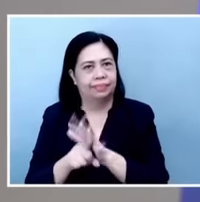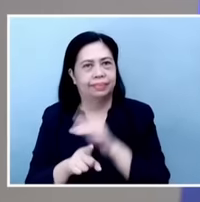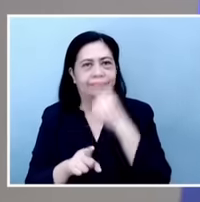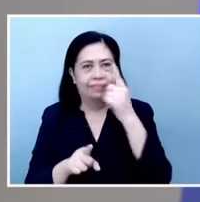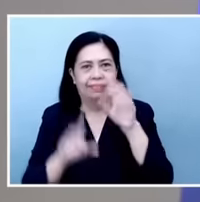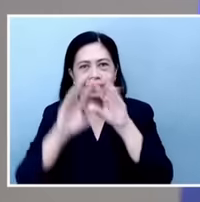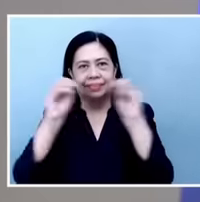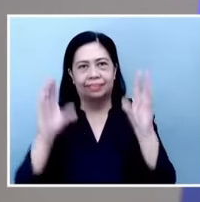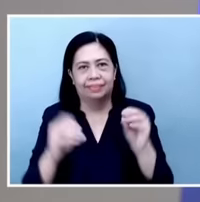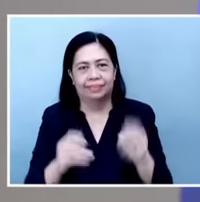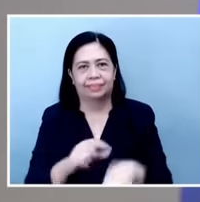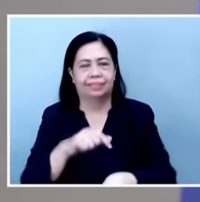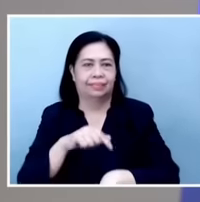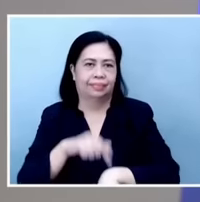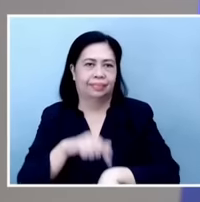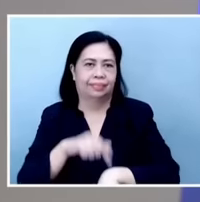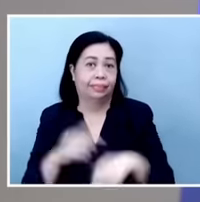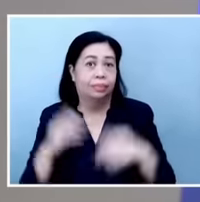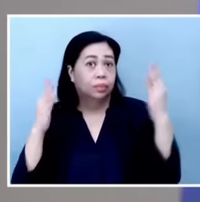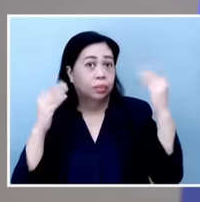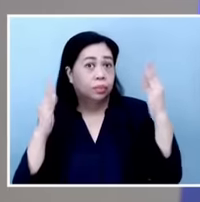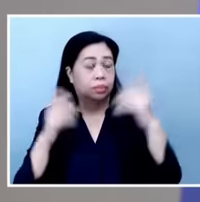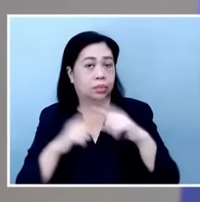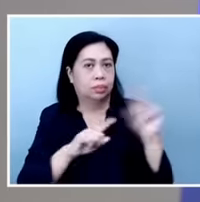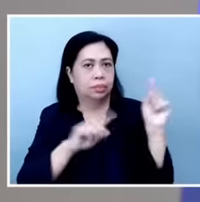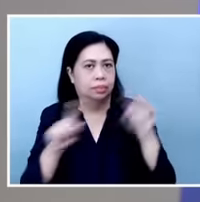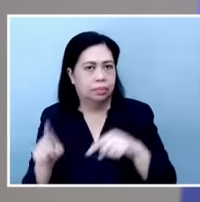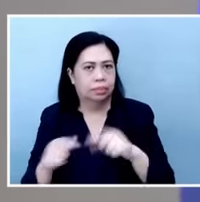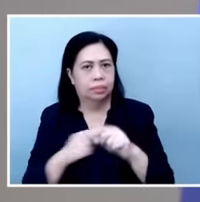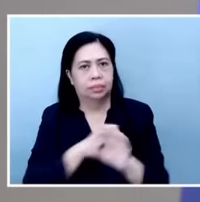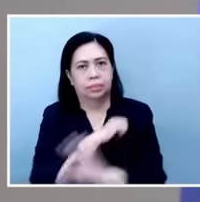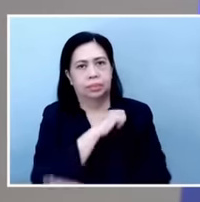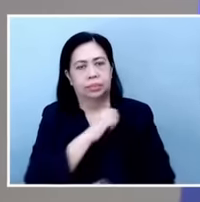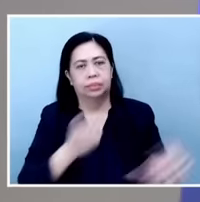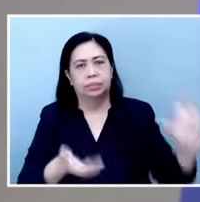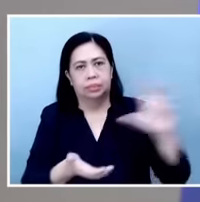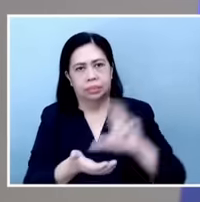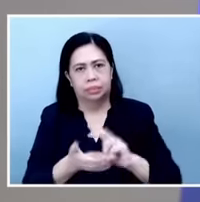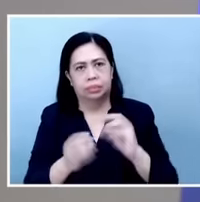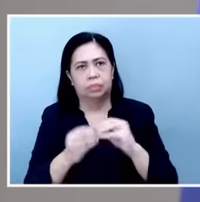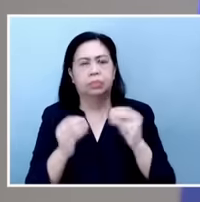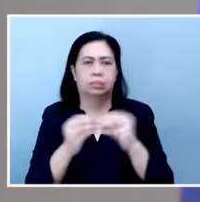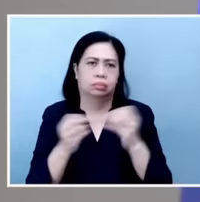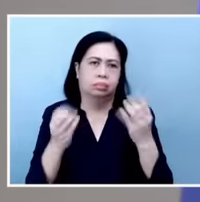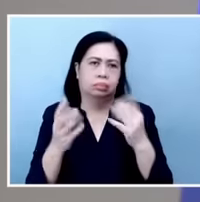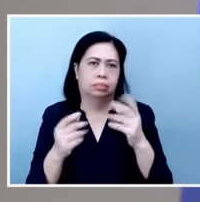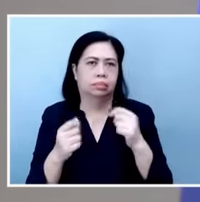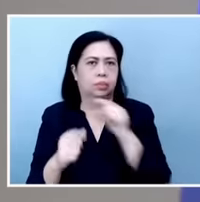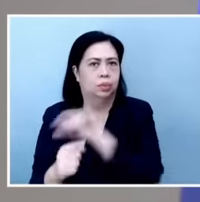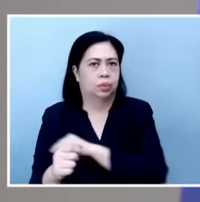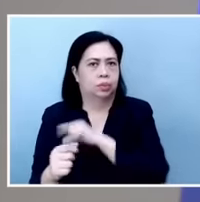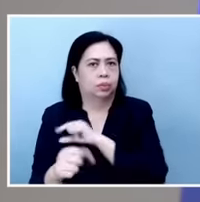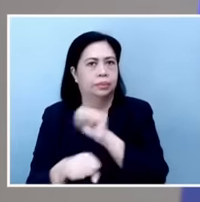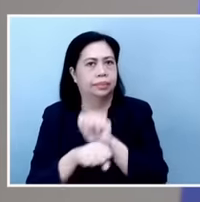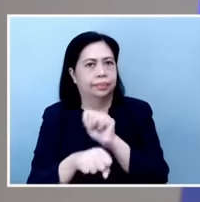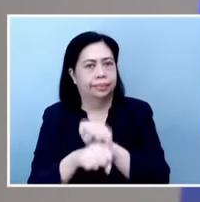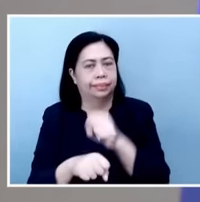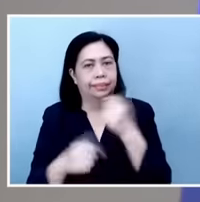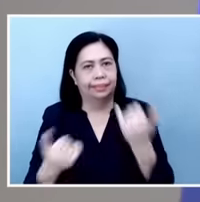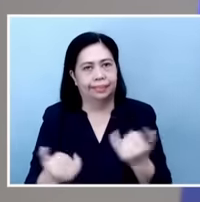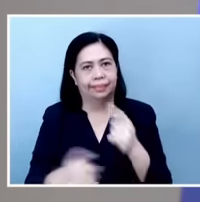season. Umaasa naman ang pamahalaan sa pagdating ng foreign investments para maparami pa ang dekalidad na trabaho